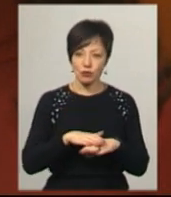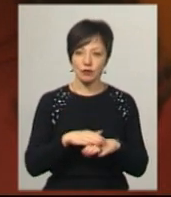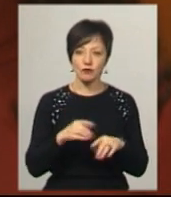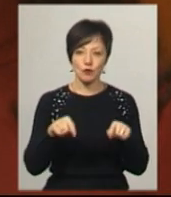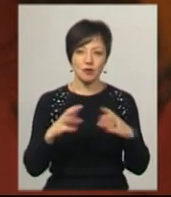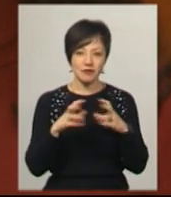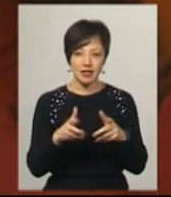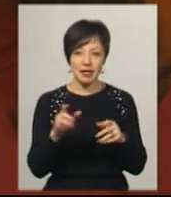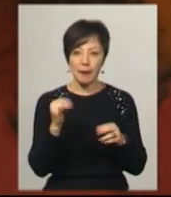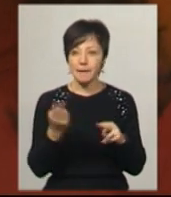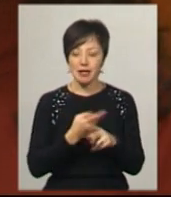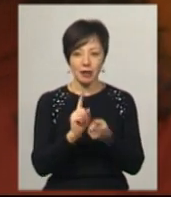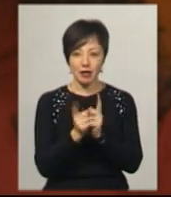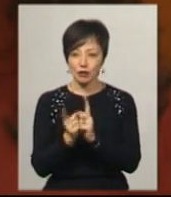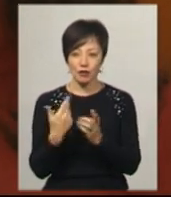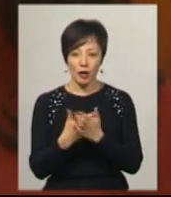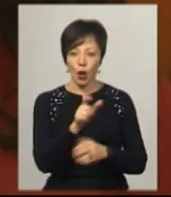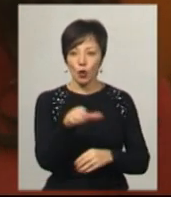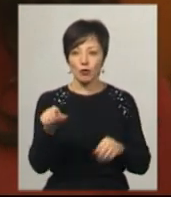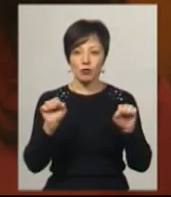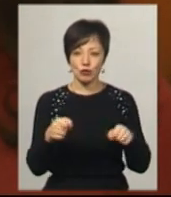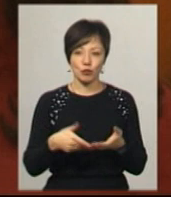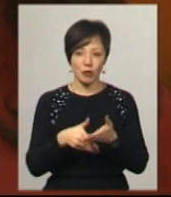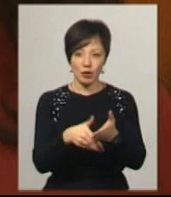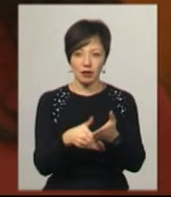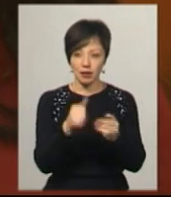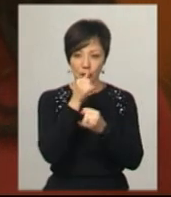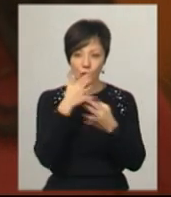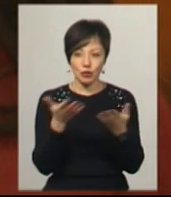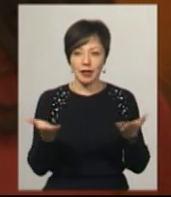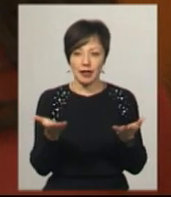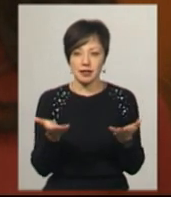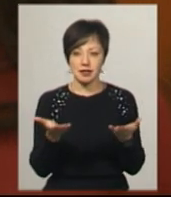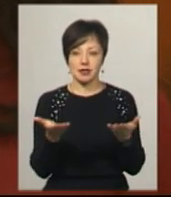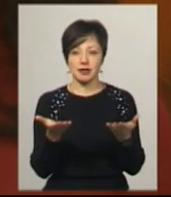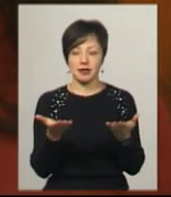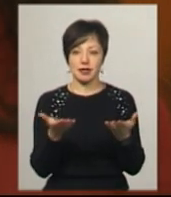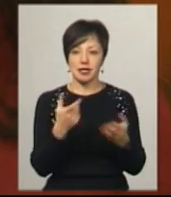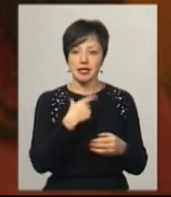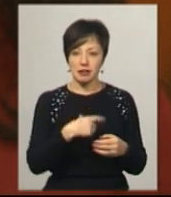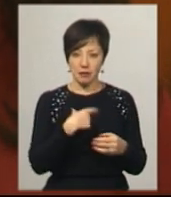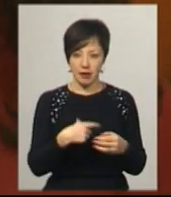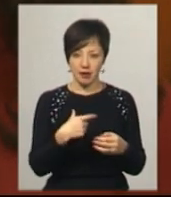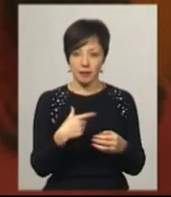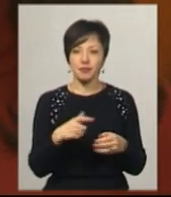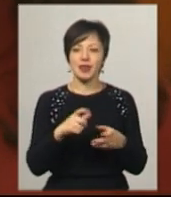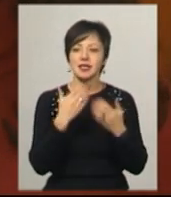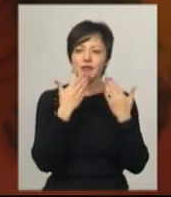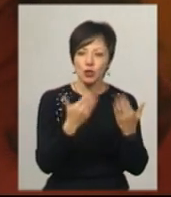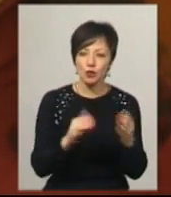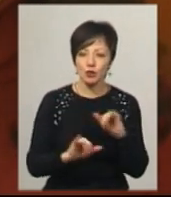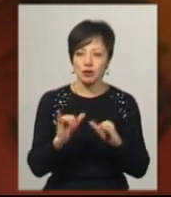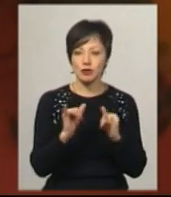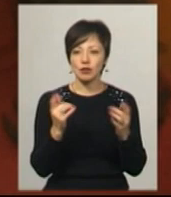цьому світі і без перекладачів, наприклад, люди, які можуть їм допомогти, вони не можуть десь себе, звернутися,